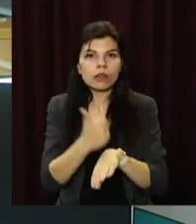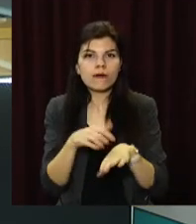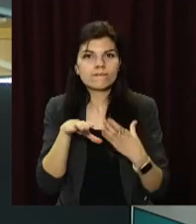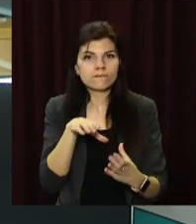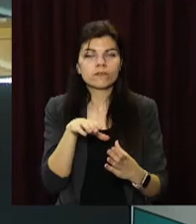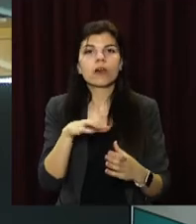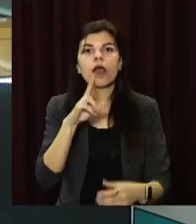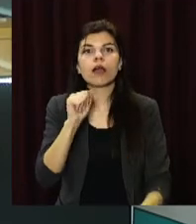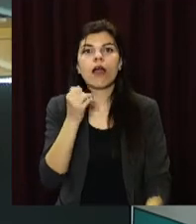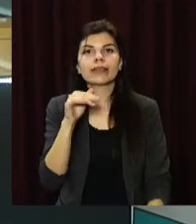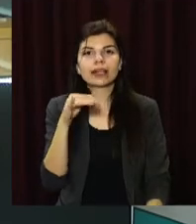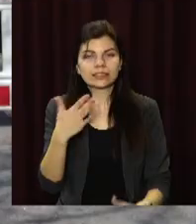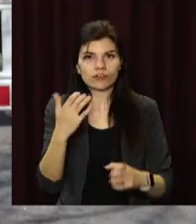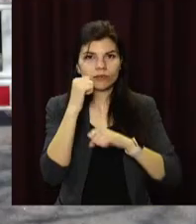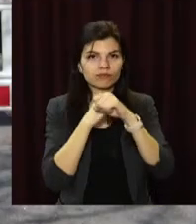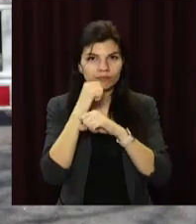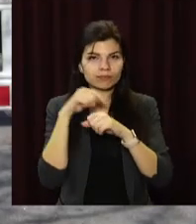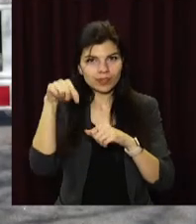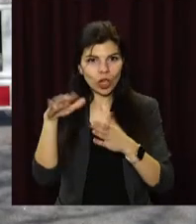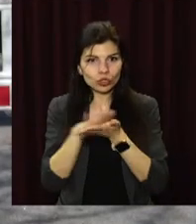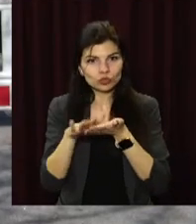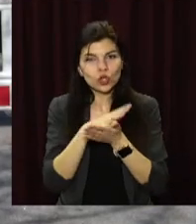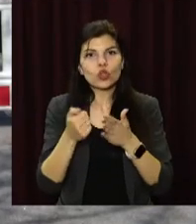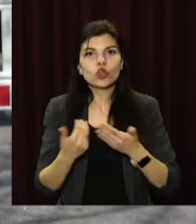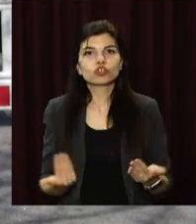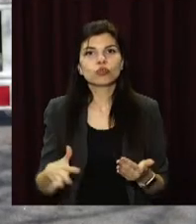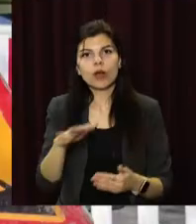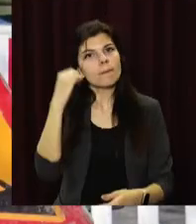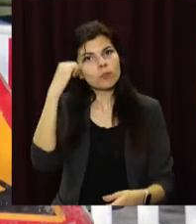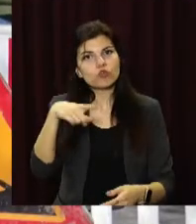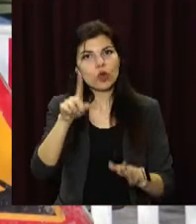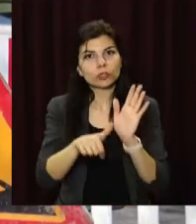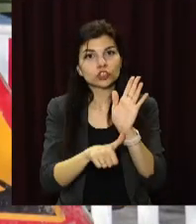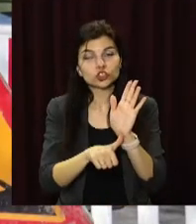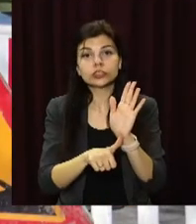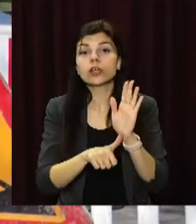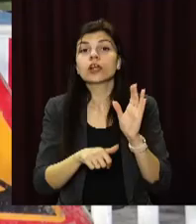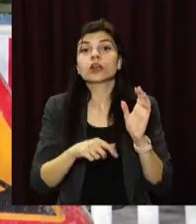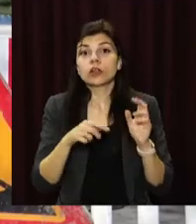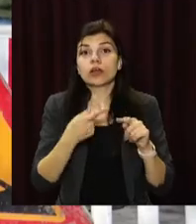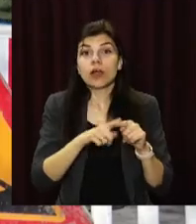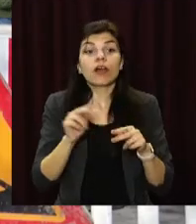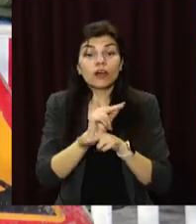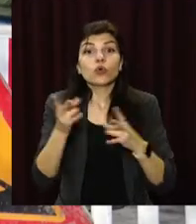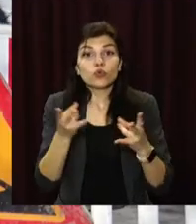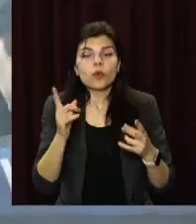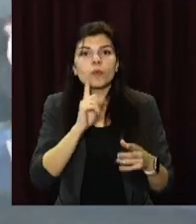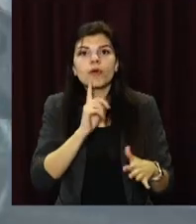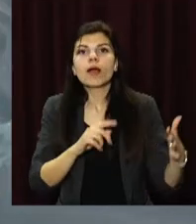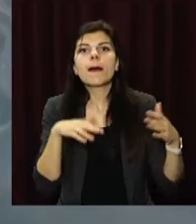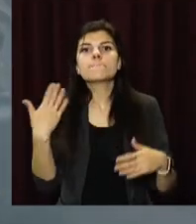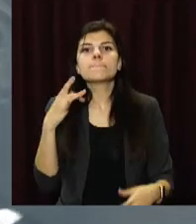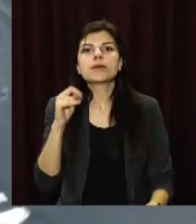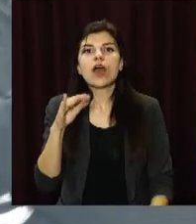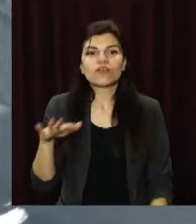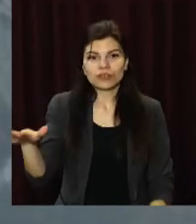від Кайдацької насосно-фільтрувальної станції до житлового масиву «Перемога-6». Через це відключили воду у правобережній частині